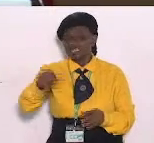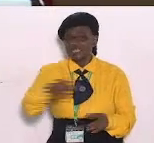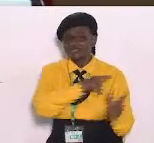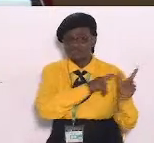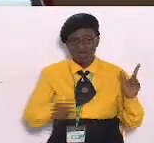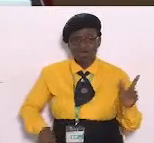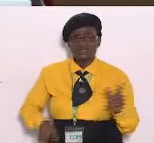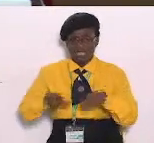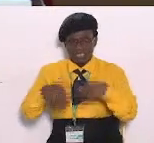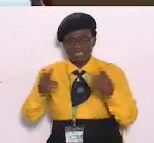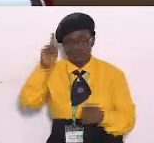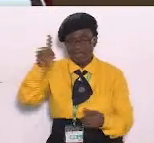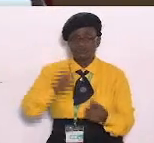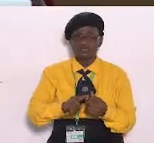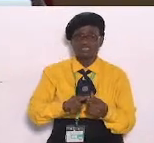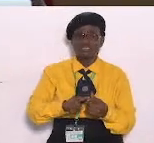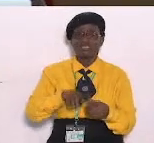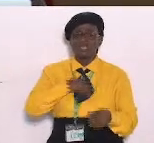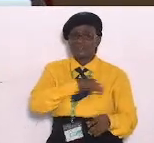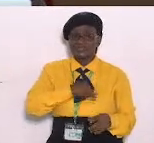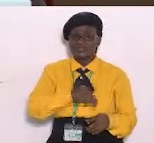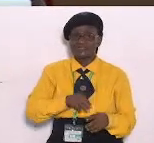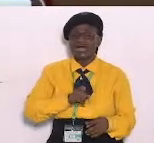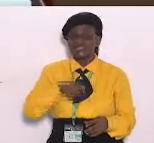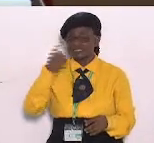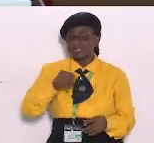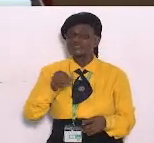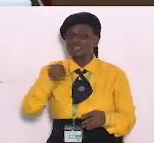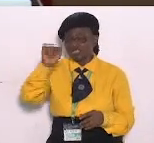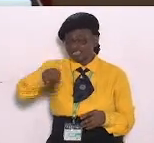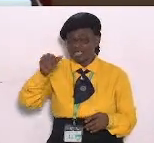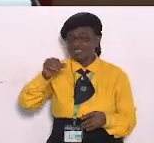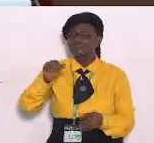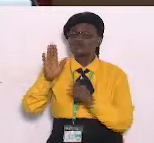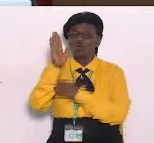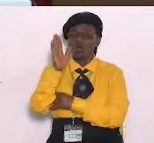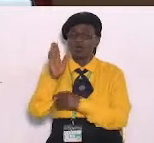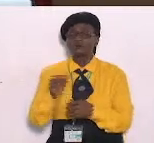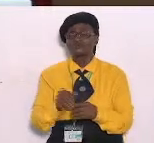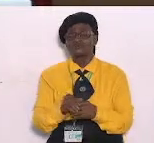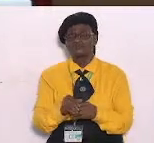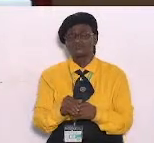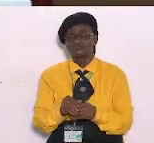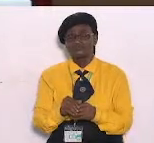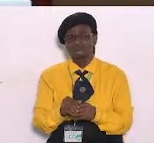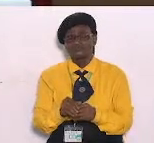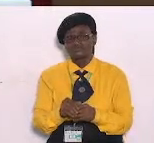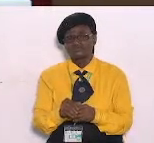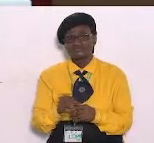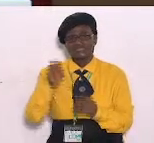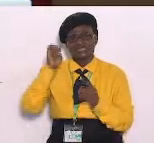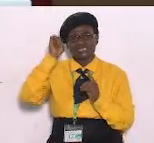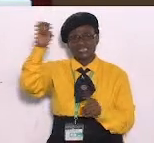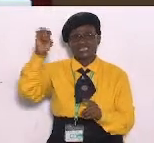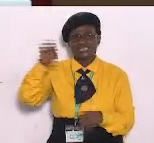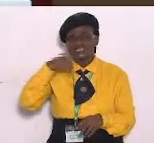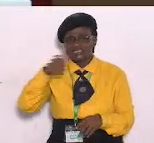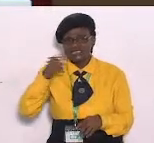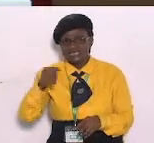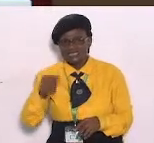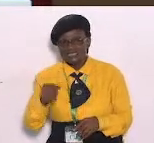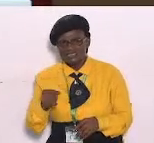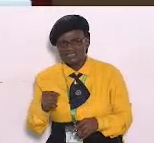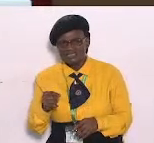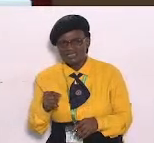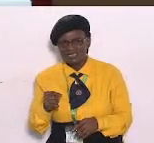parties donneune à ce ministère moi je crois que il allait